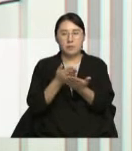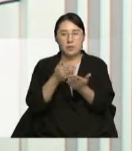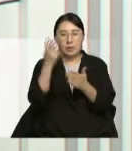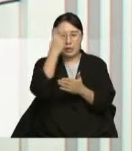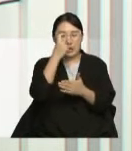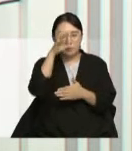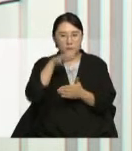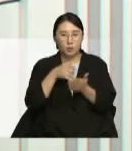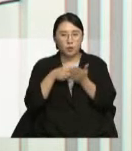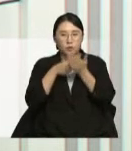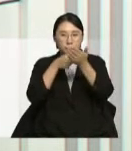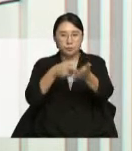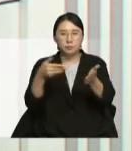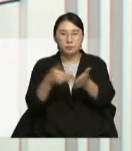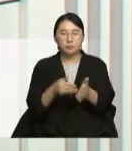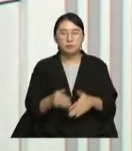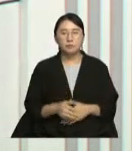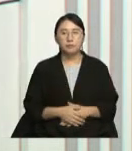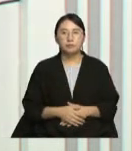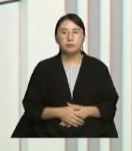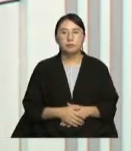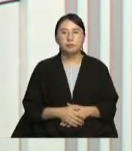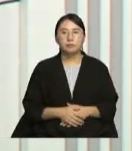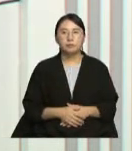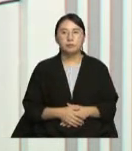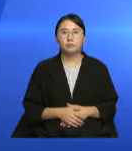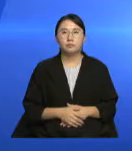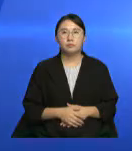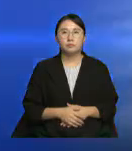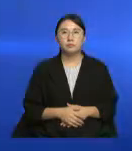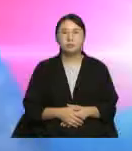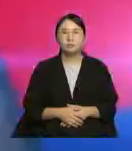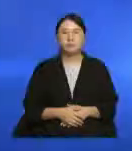감사원에 국민감사를 청구했습니다. 보도에 천서연 기자입니다.